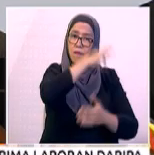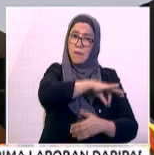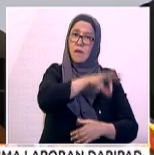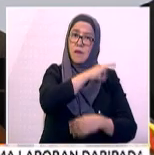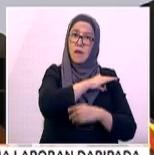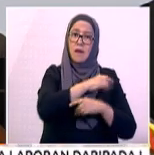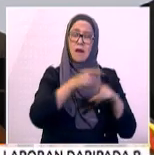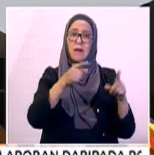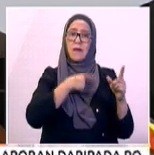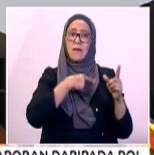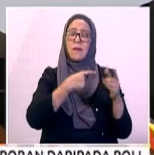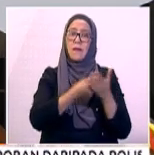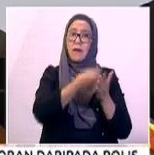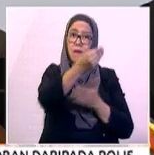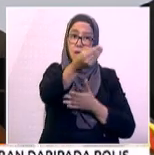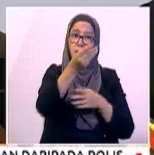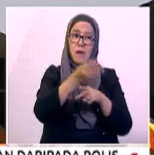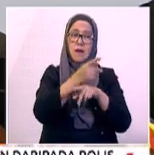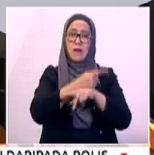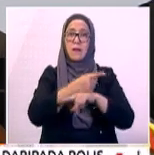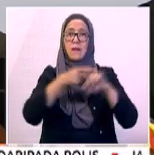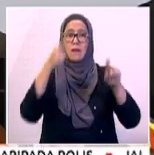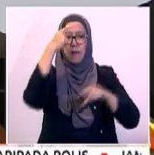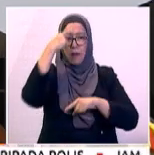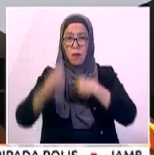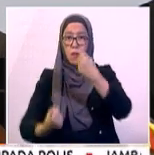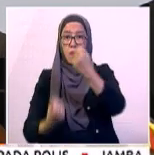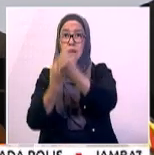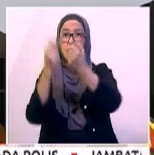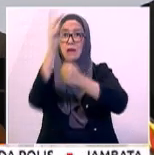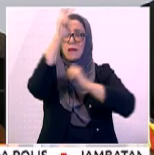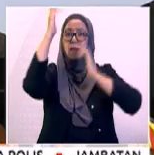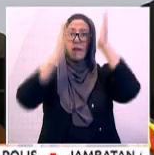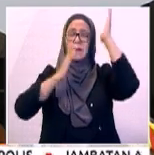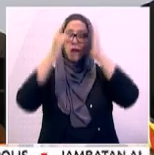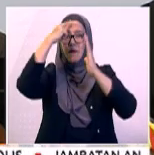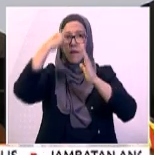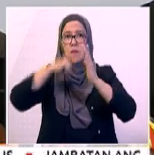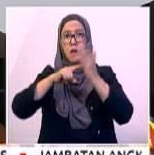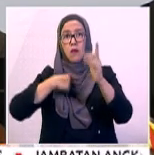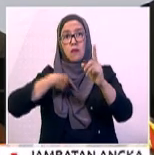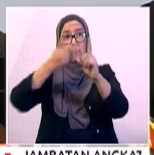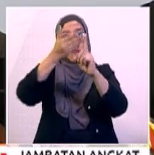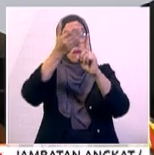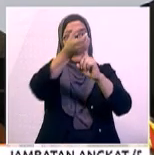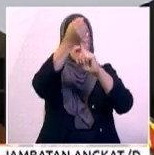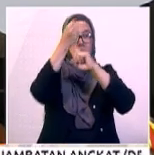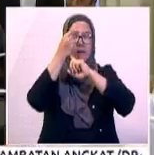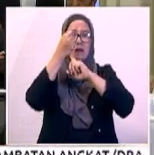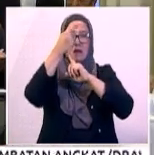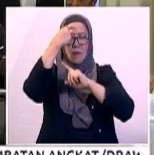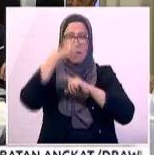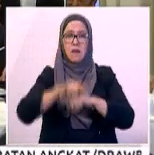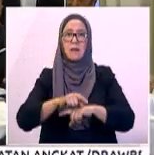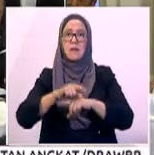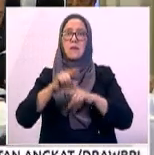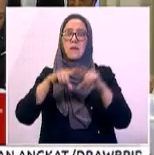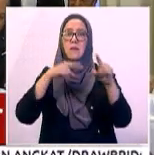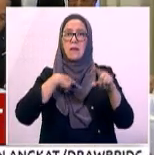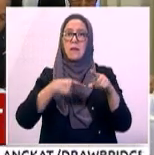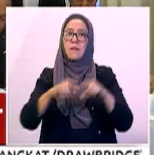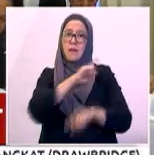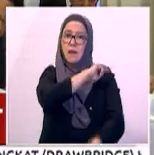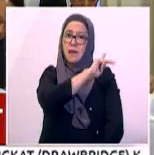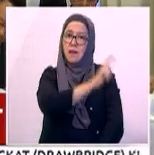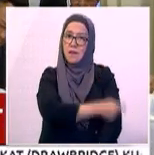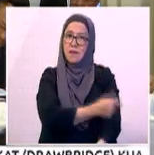to support the government of Malaysia in term of achieving its target for renewable energy.